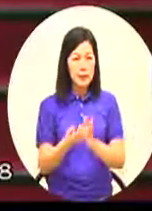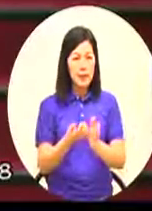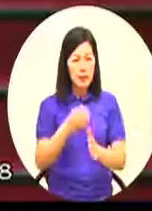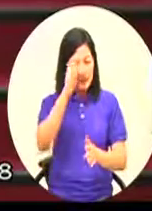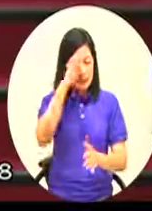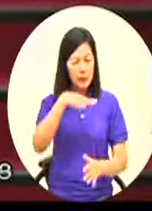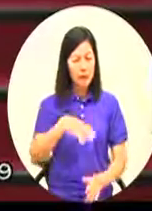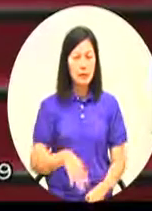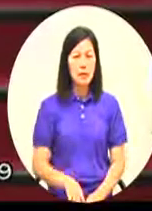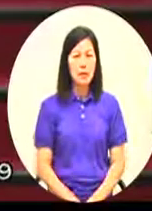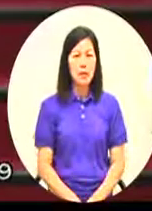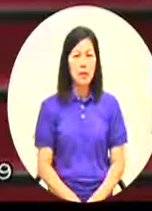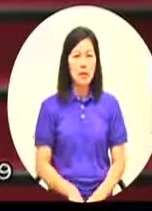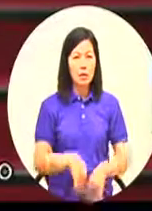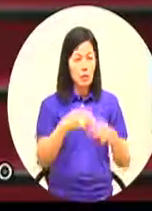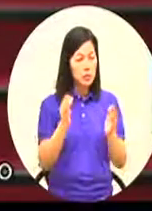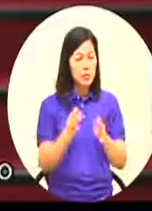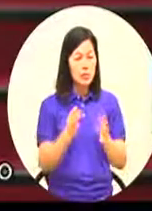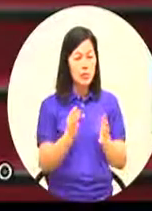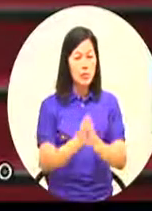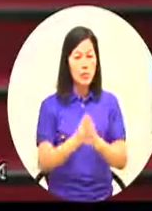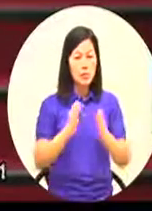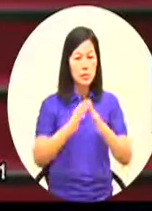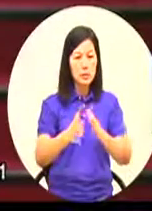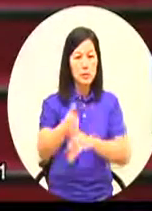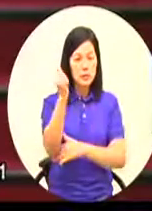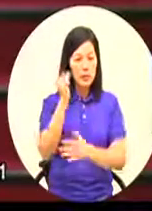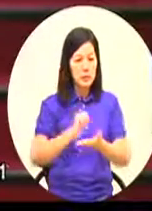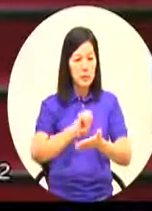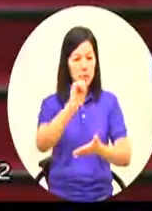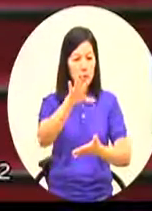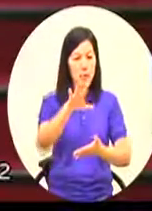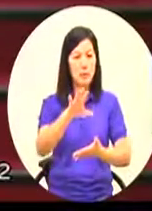到所有市长我们的报告哈，